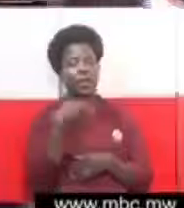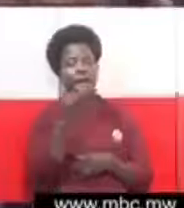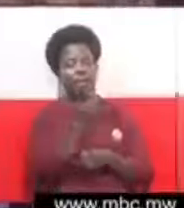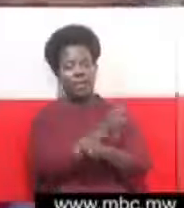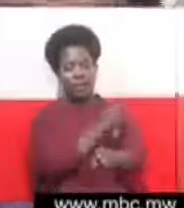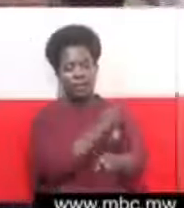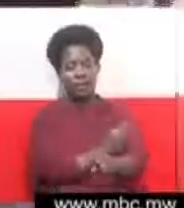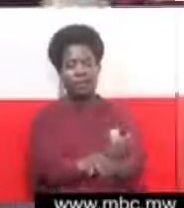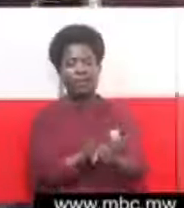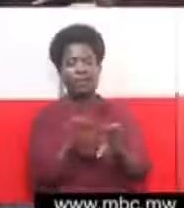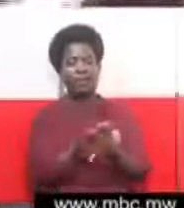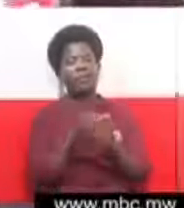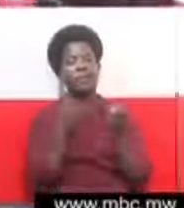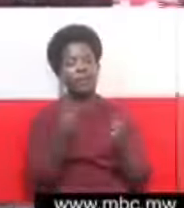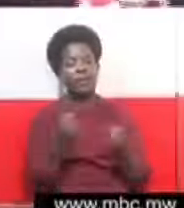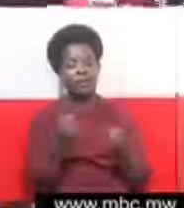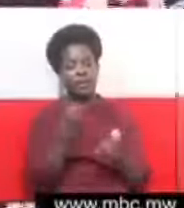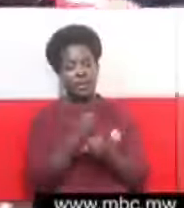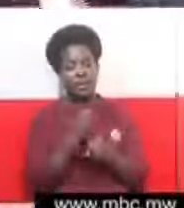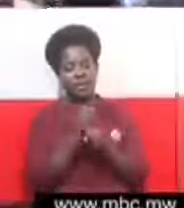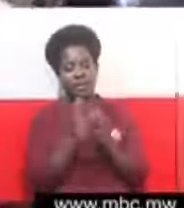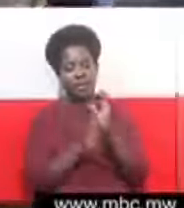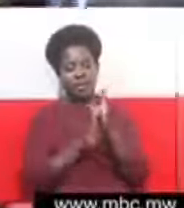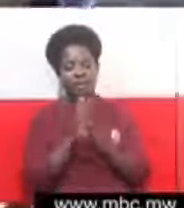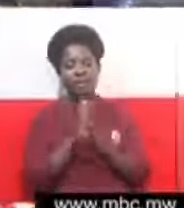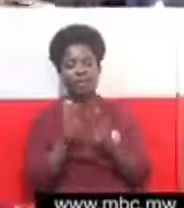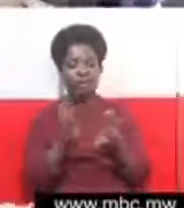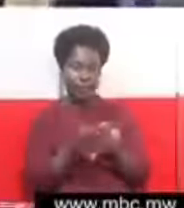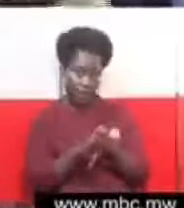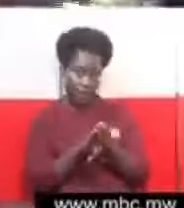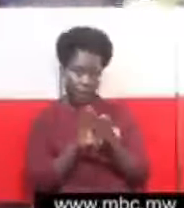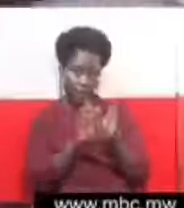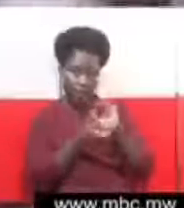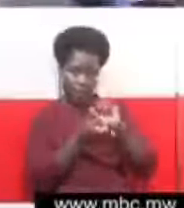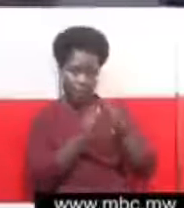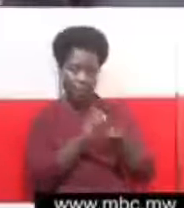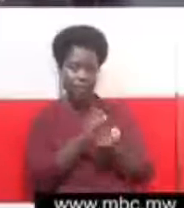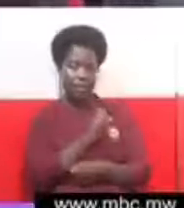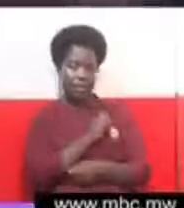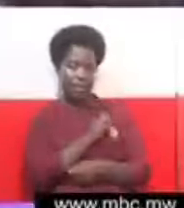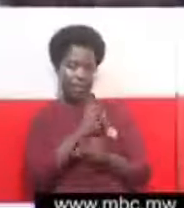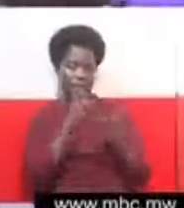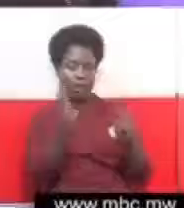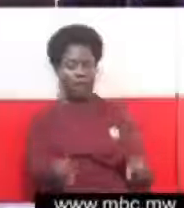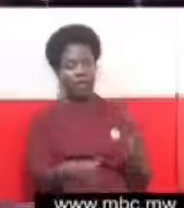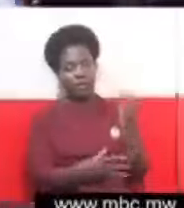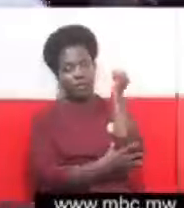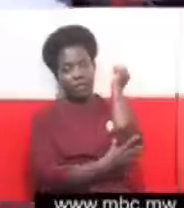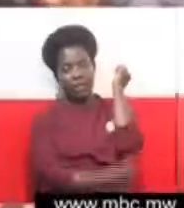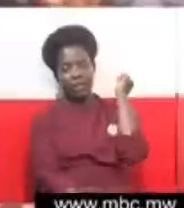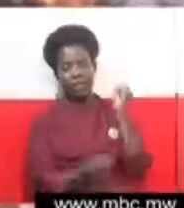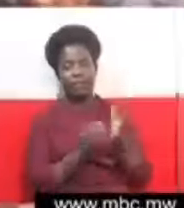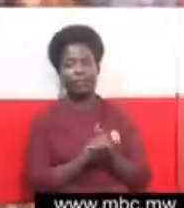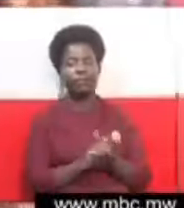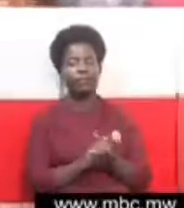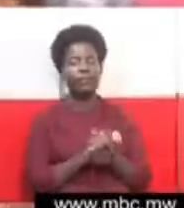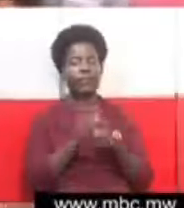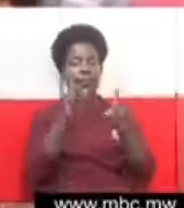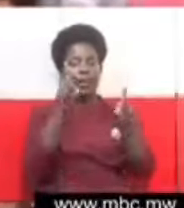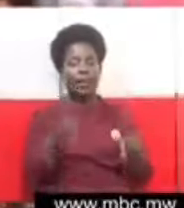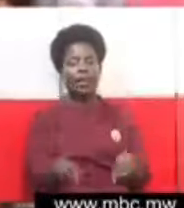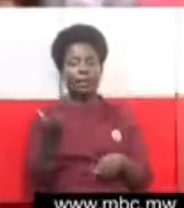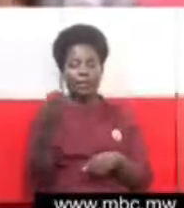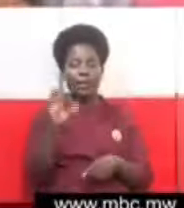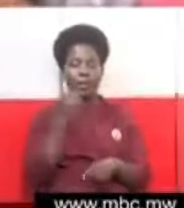mphamvu zolimbikitsa ntchito zachitukuko zomwe zingathe kusintha mioyo ya anthu osauka. Anthu ena ogwira